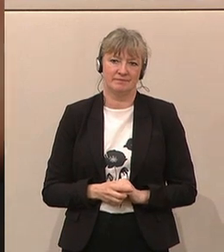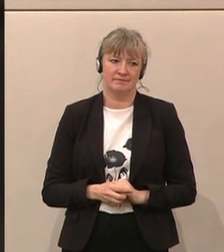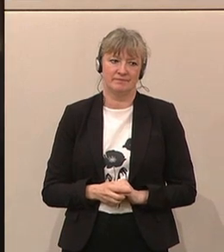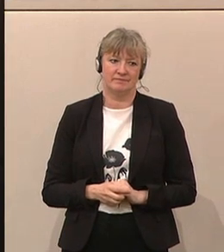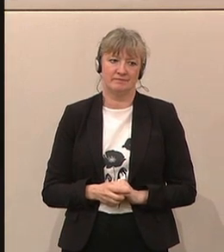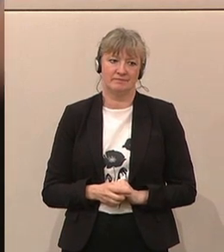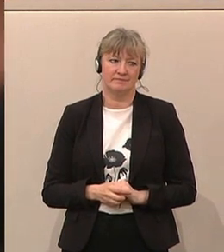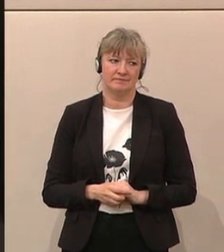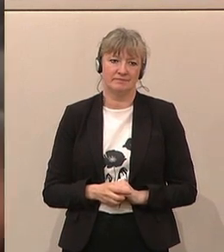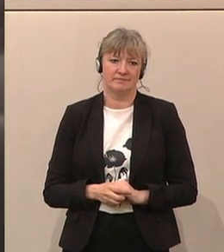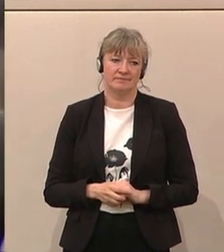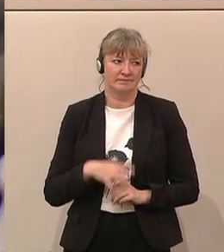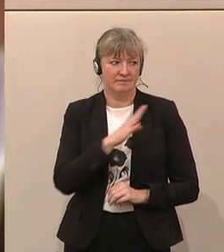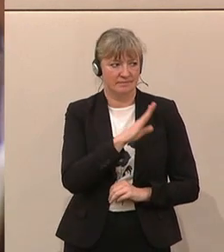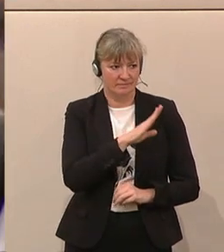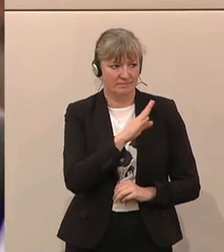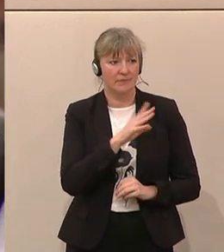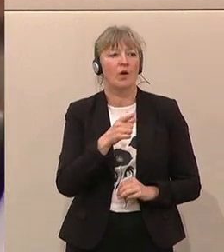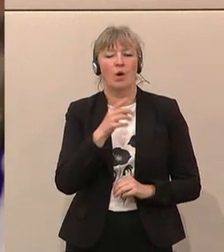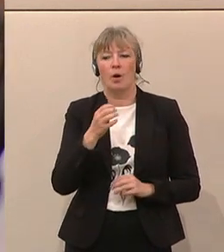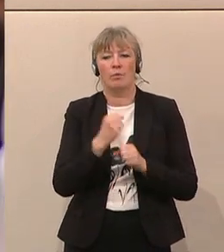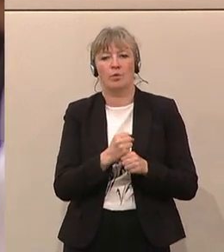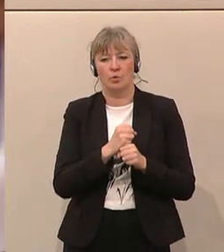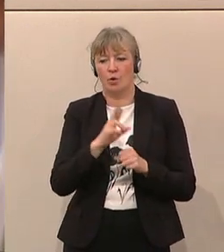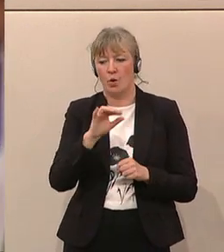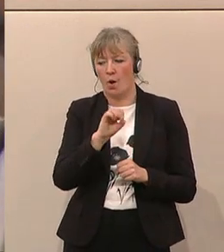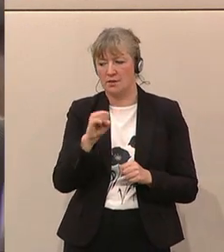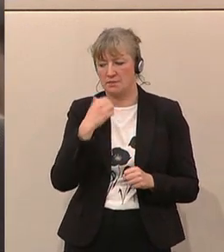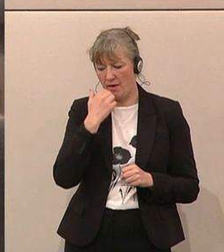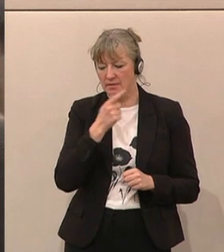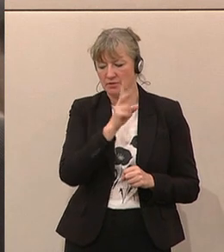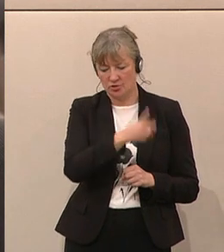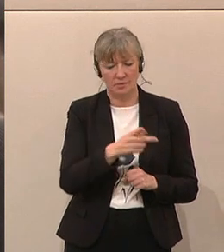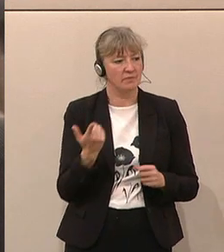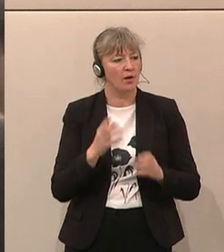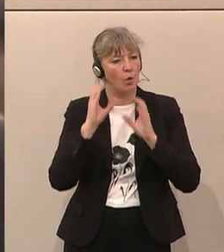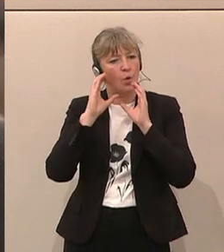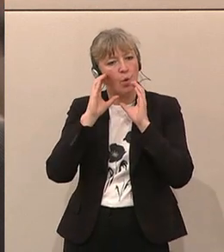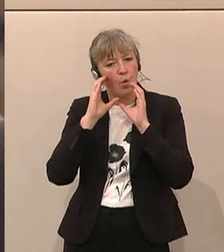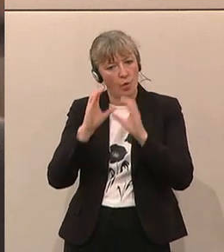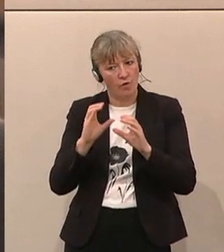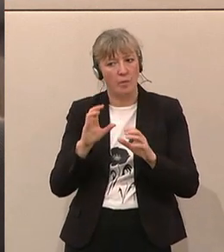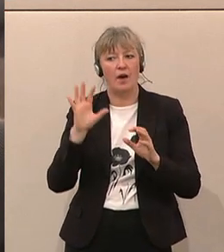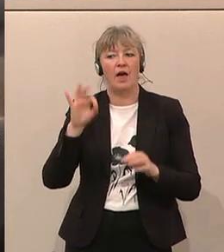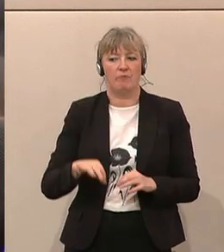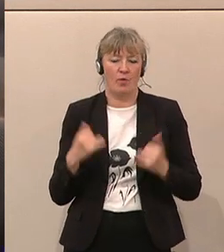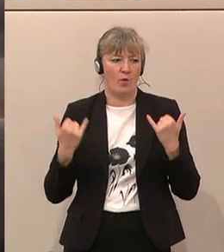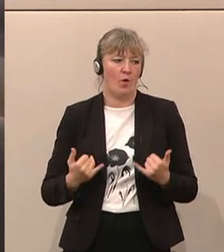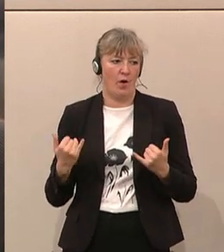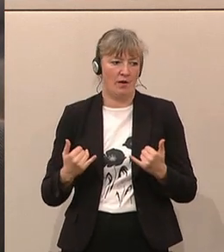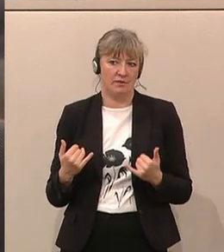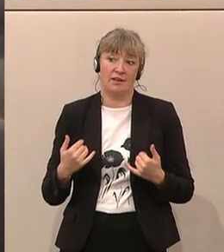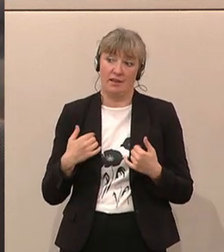Und ich kann nur meinem Vorredner Bruno Rossmann beipflichten, wenn er sagt, ÖVP und FPÖ haben heute mit